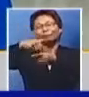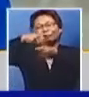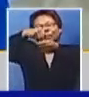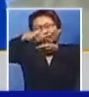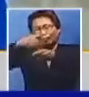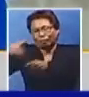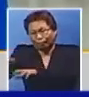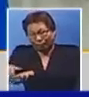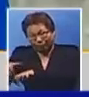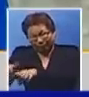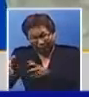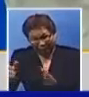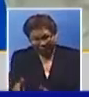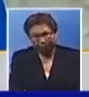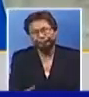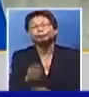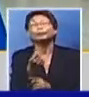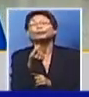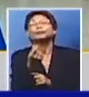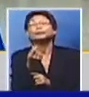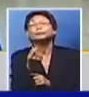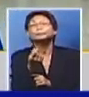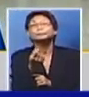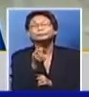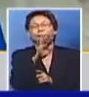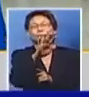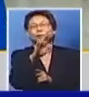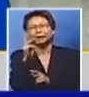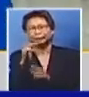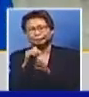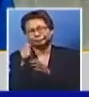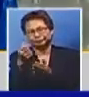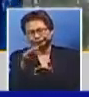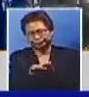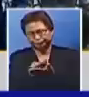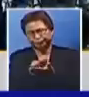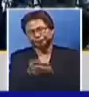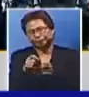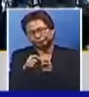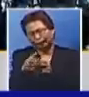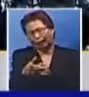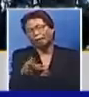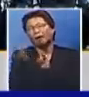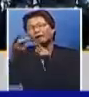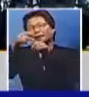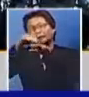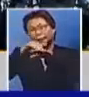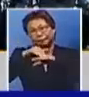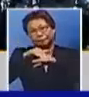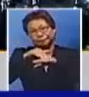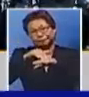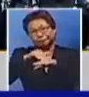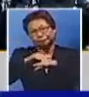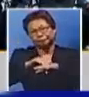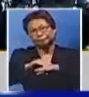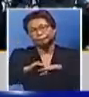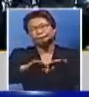peneroka bernilai RM5,000 kepada